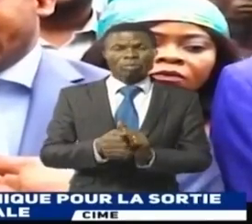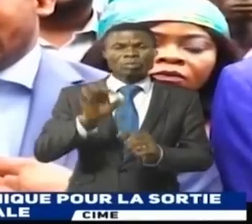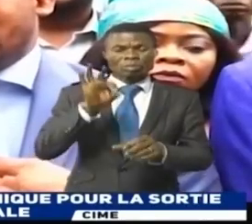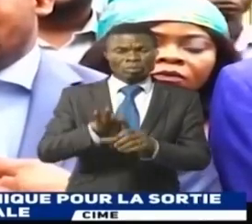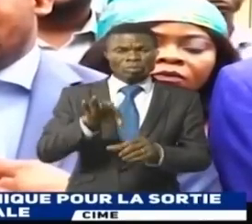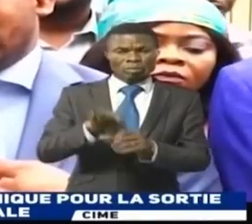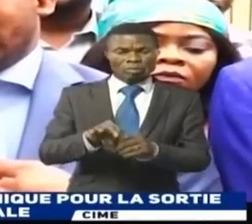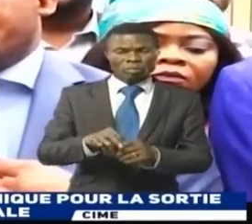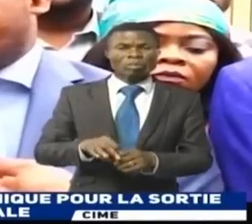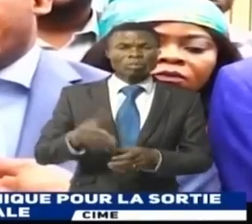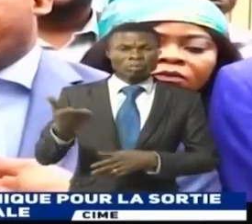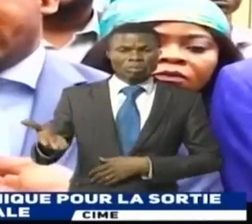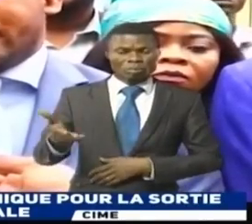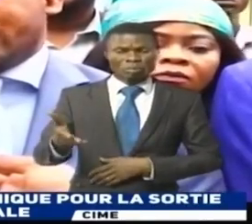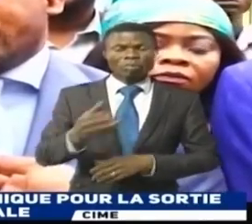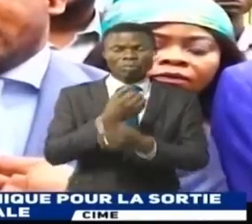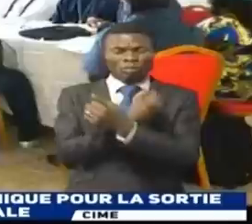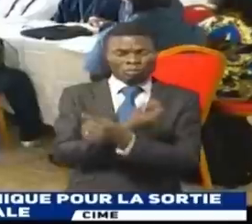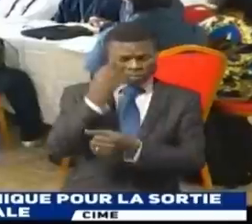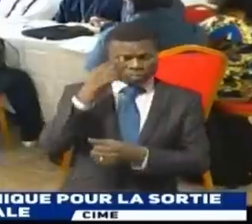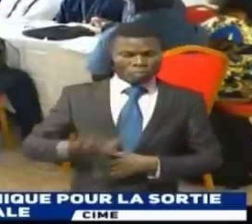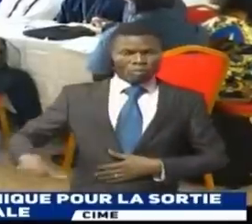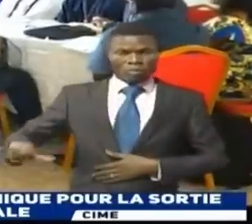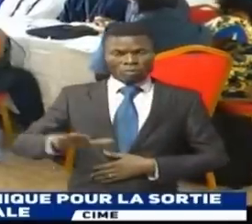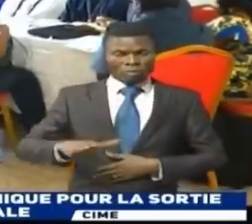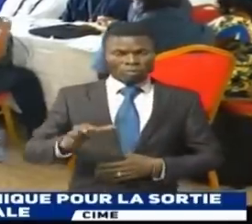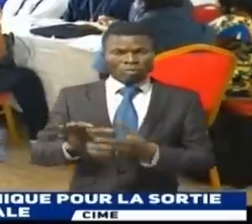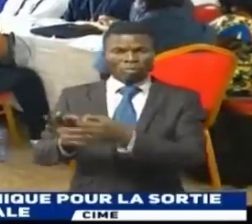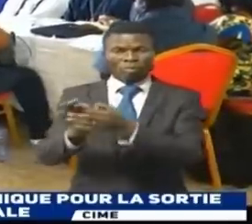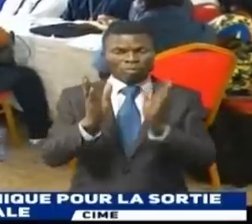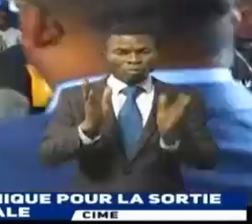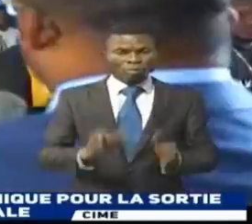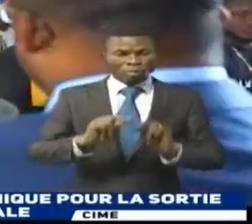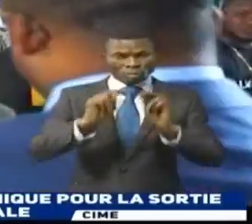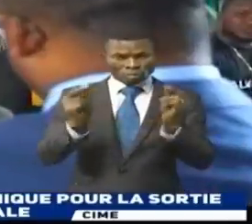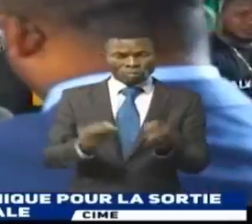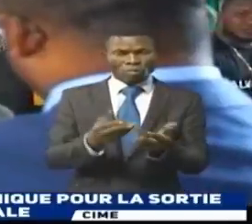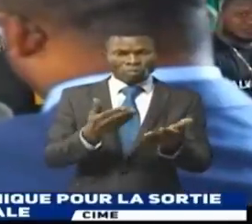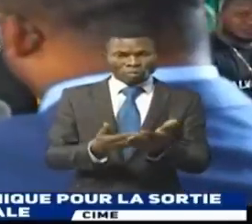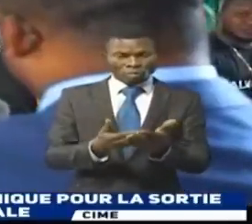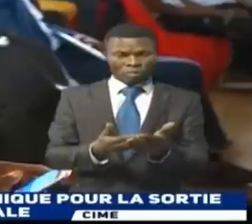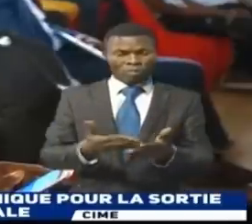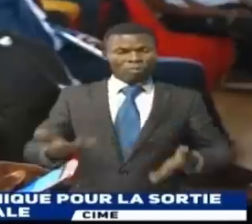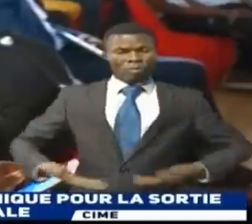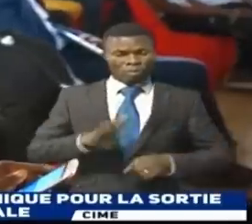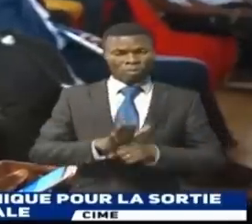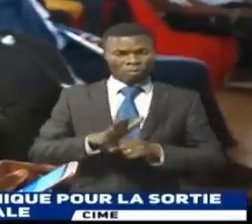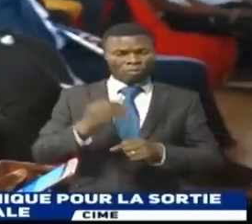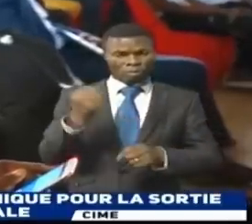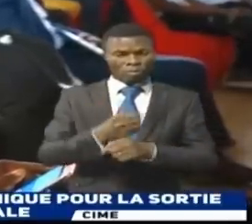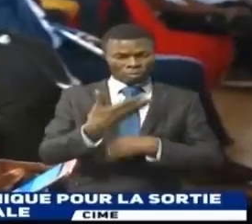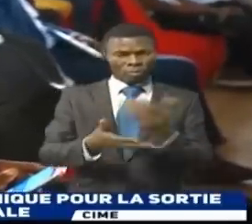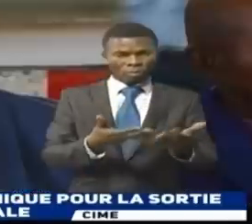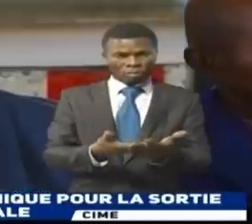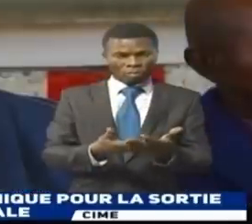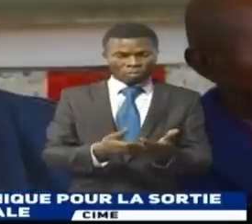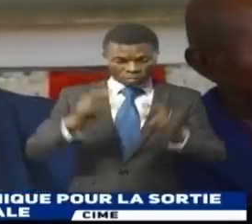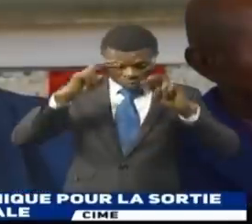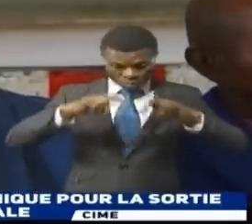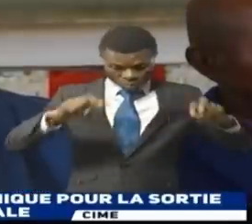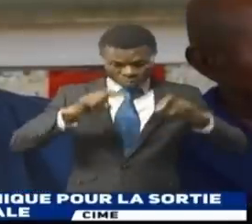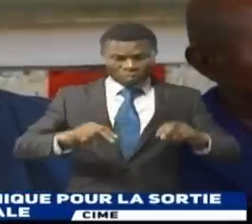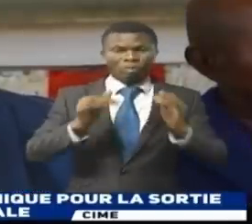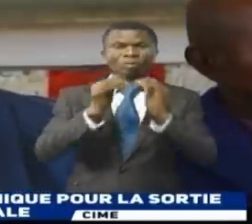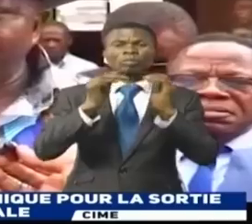du pays et son amour pour la nation. Les coordonnateurs de la DISOC saluent la démarche de la CIMI. Ils sont à la recherche de la